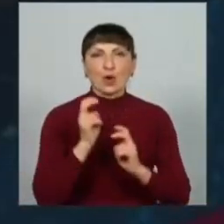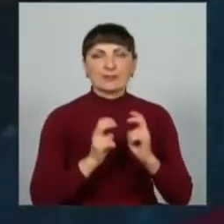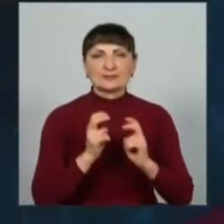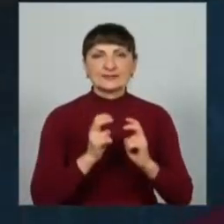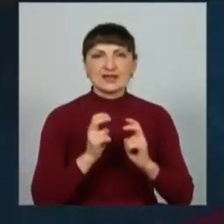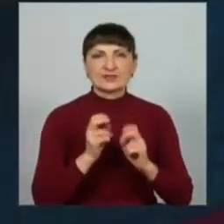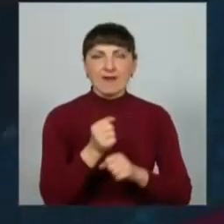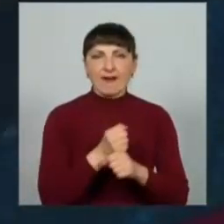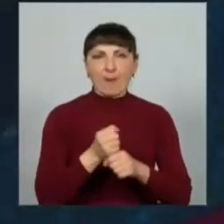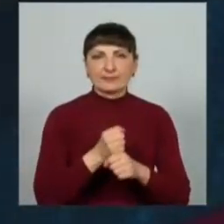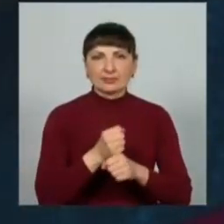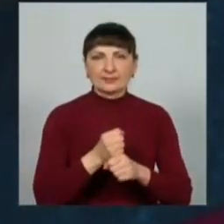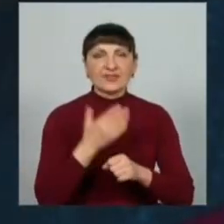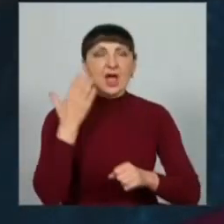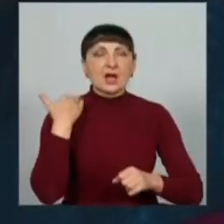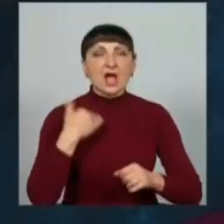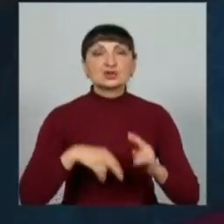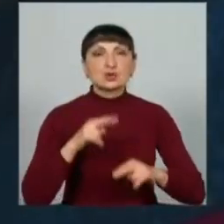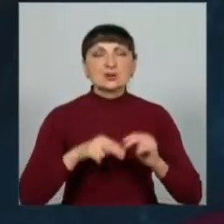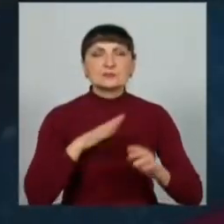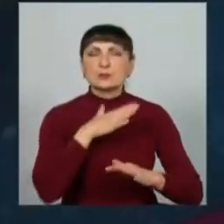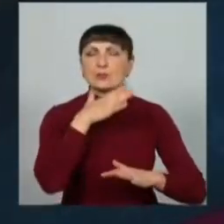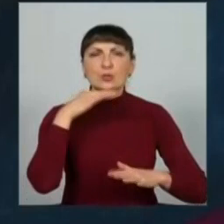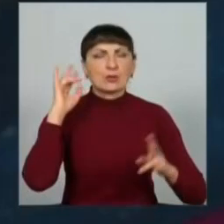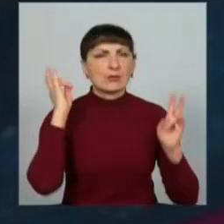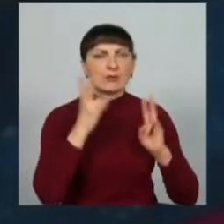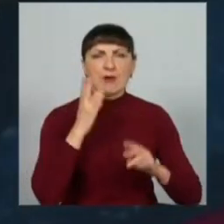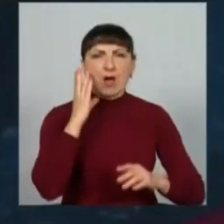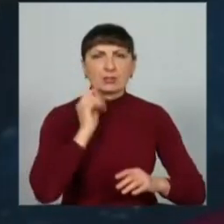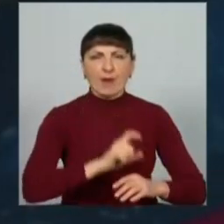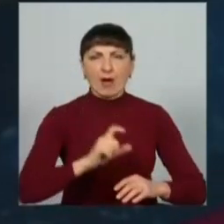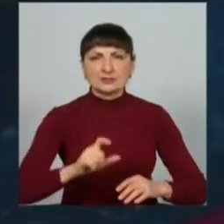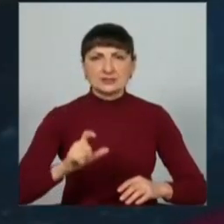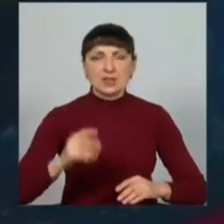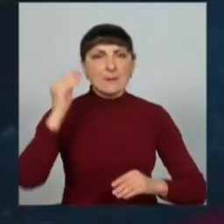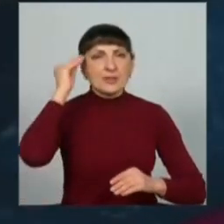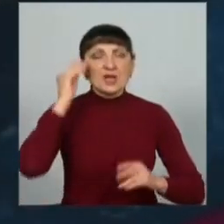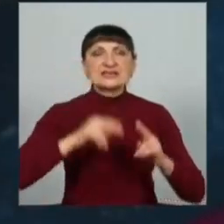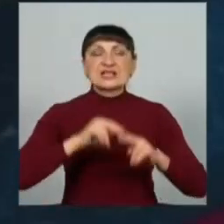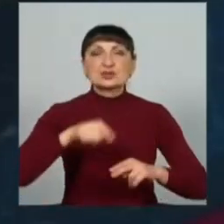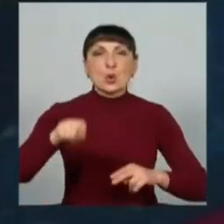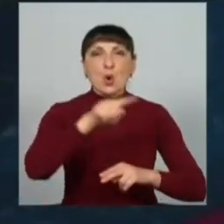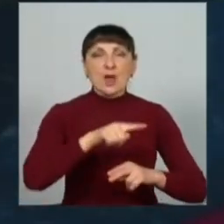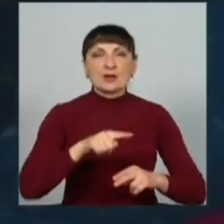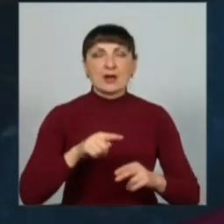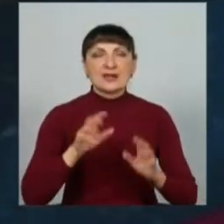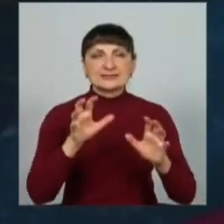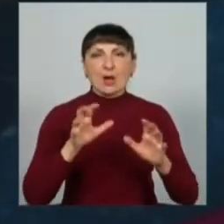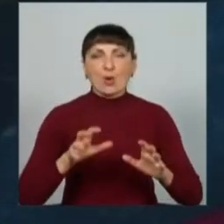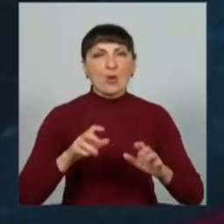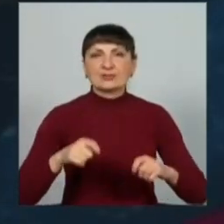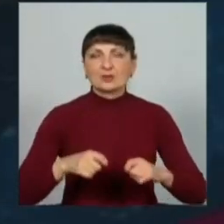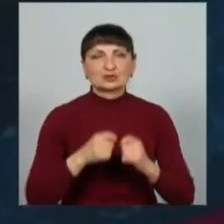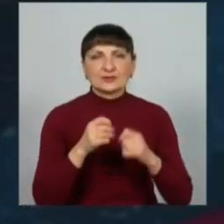комбината. Ранее строительство ЖК вызвало большой резонанс среди алматинцев. По их мнению, застройка превышала норматив